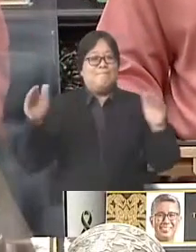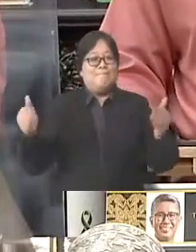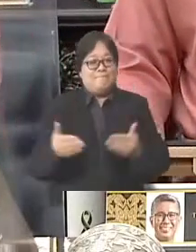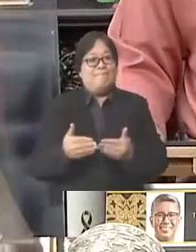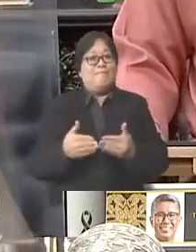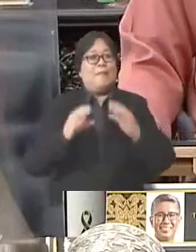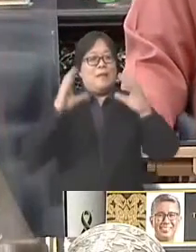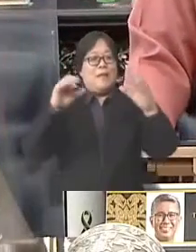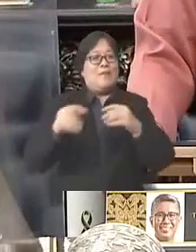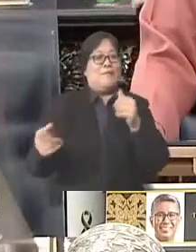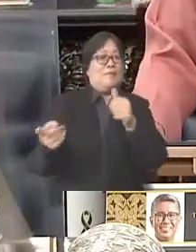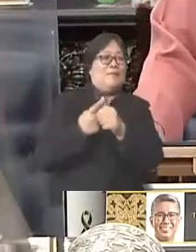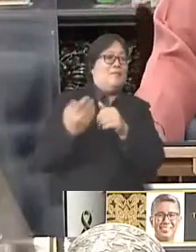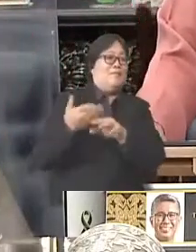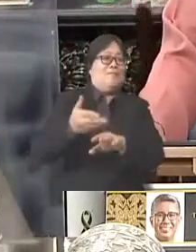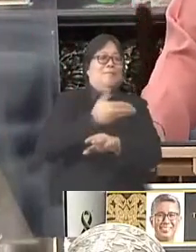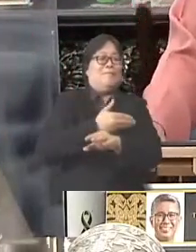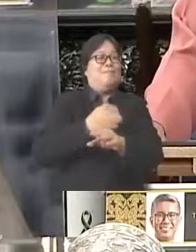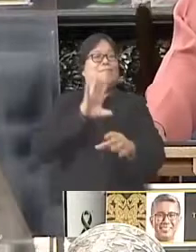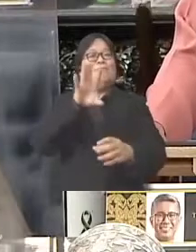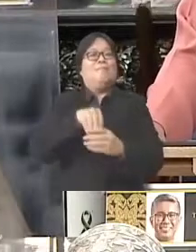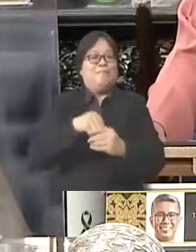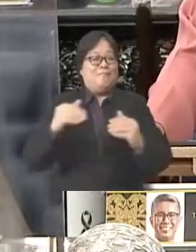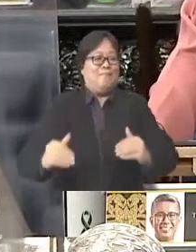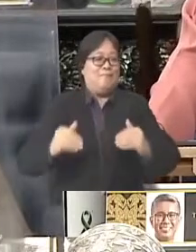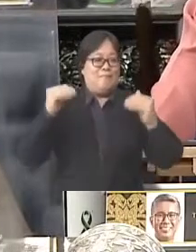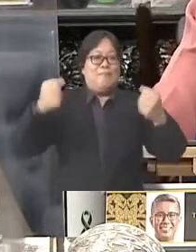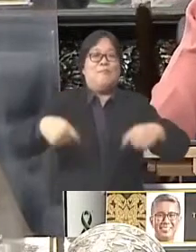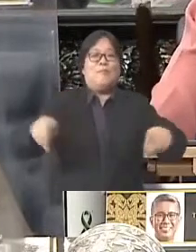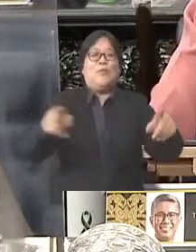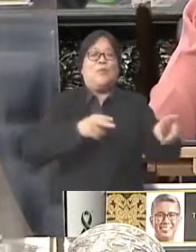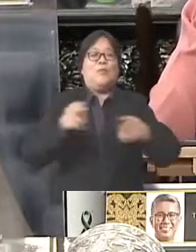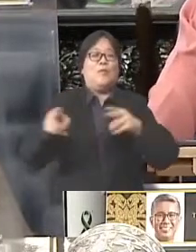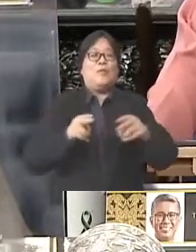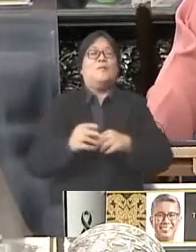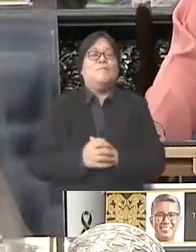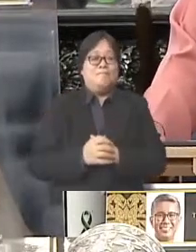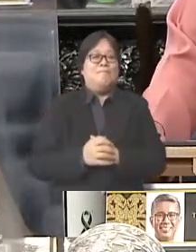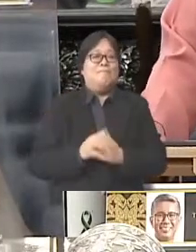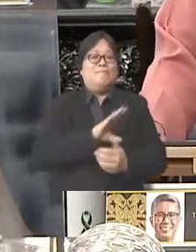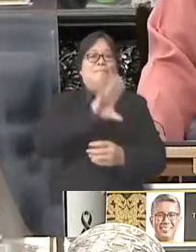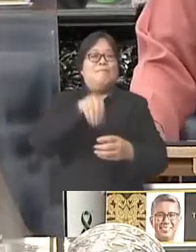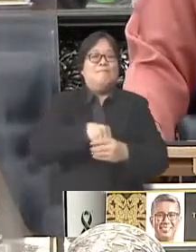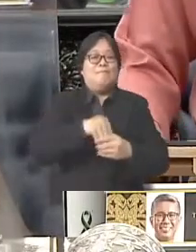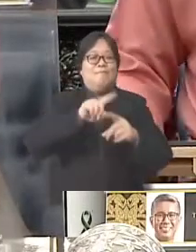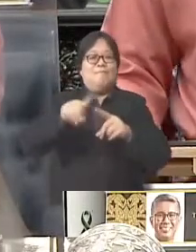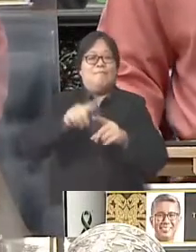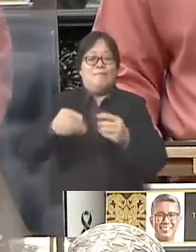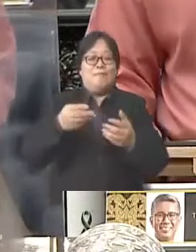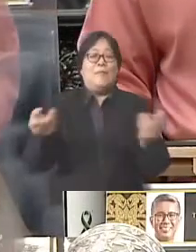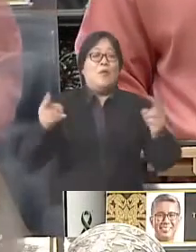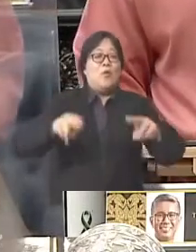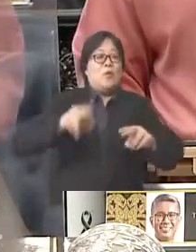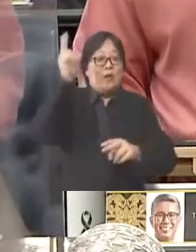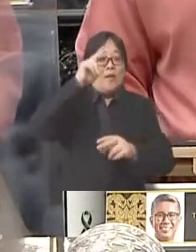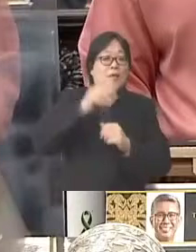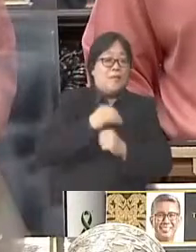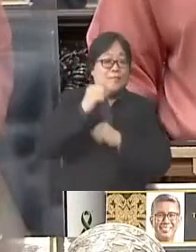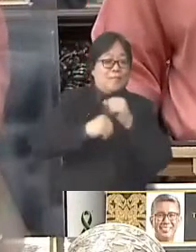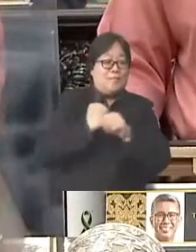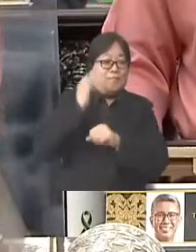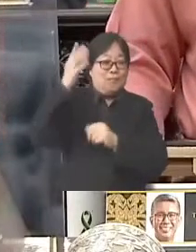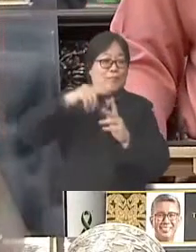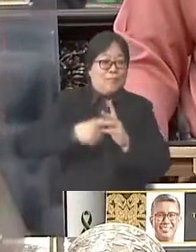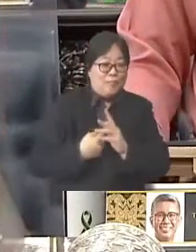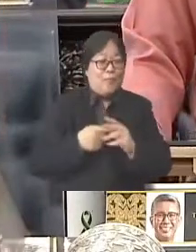diperkenalkan secara binti sebelum ini bertujuan melibat meningkatkan peluang perusahaan sosial untuk menyertai perolehan Kerajaan Melayu